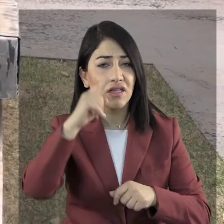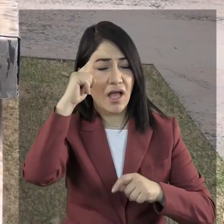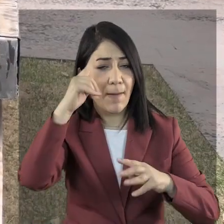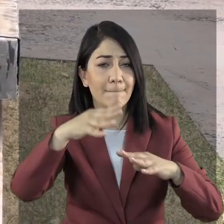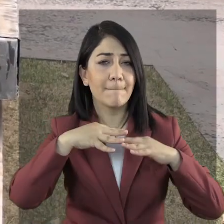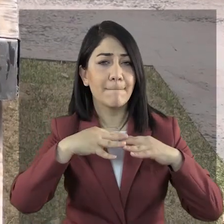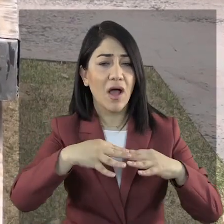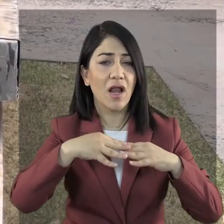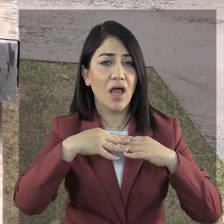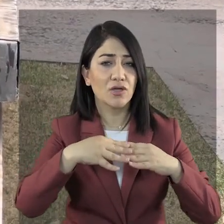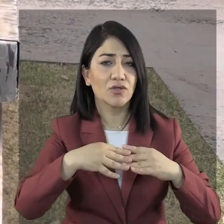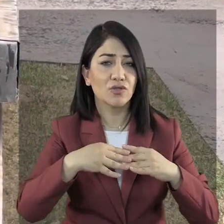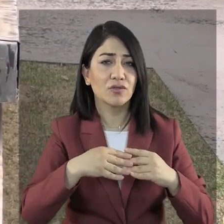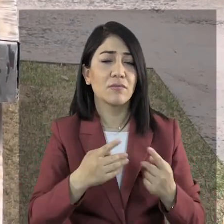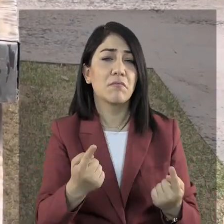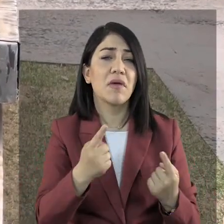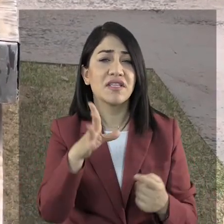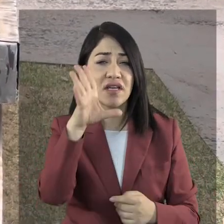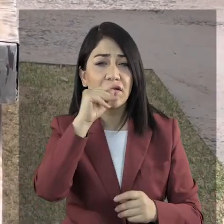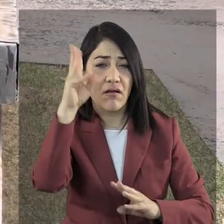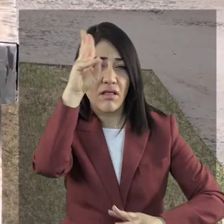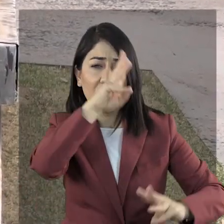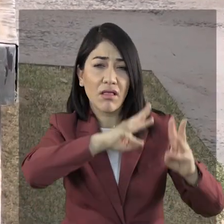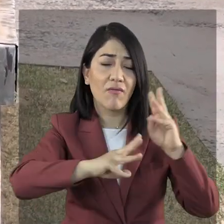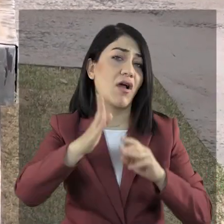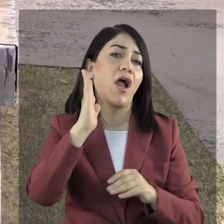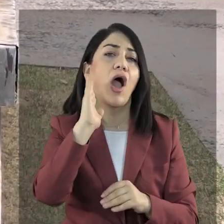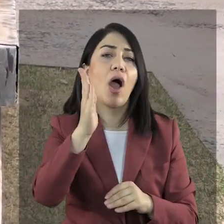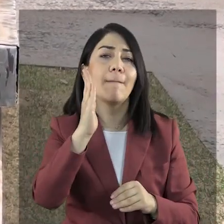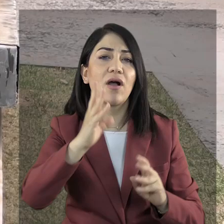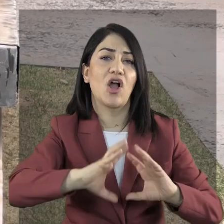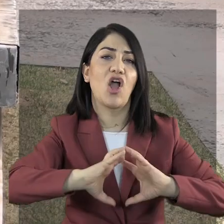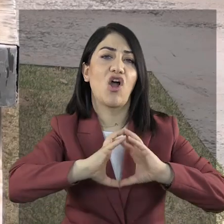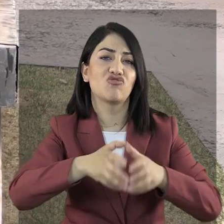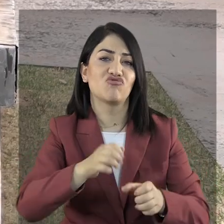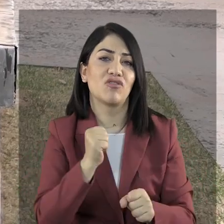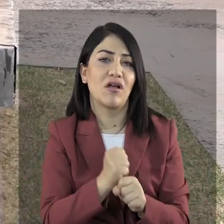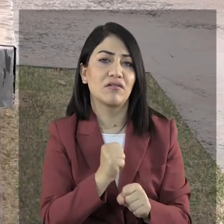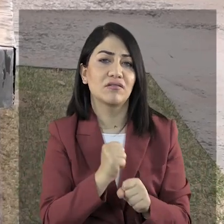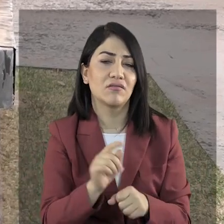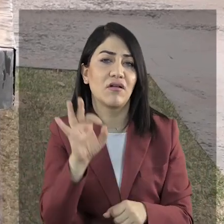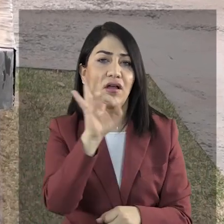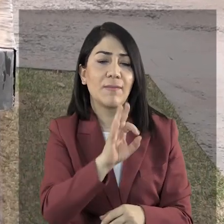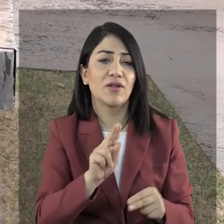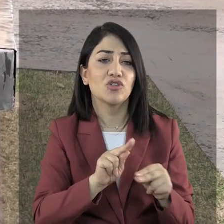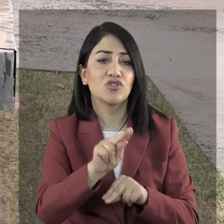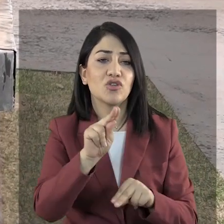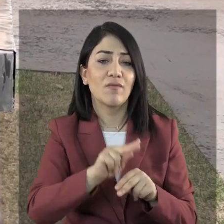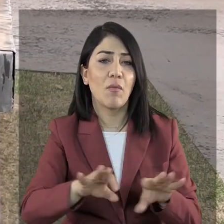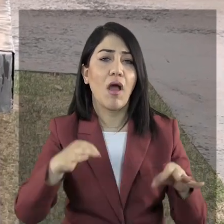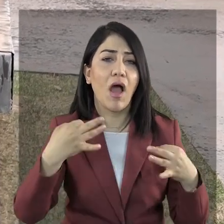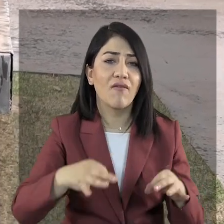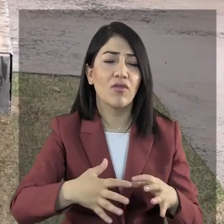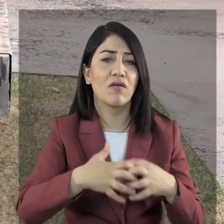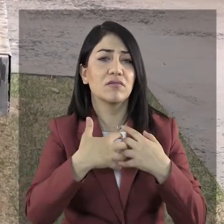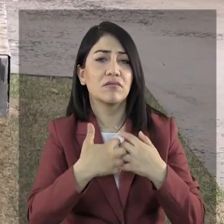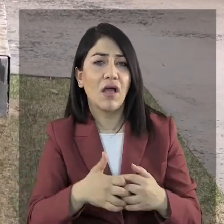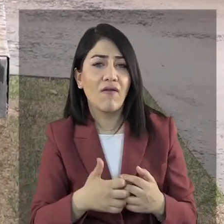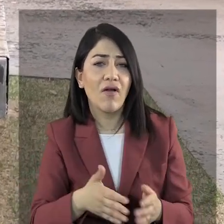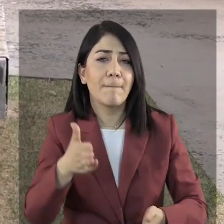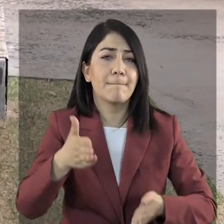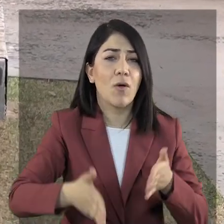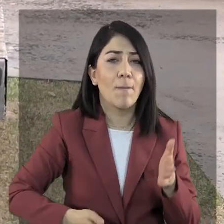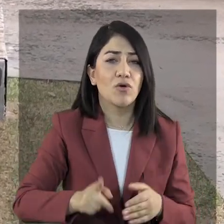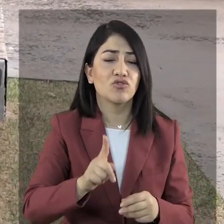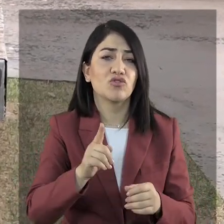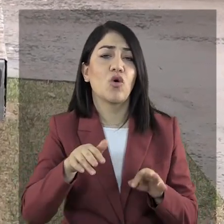Արհեստական բանականությունը տանում է նոր հնարավորությունների եւ ընդհանրապես ապագայի աշխարհ։ Այսինքն, սովորեցնելով մեքենաներին անել այն